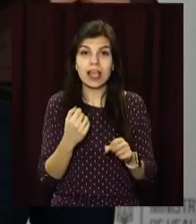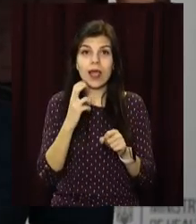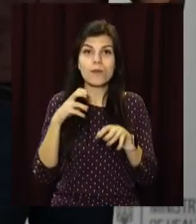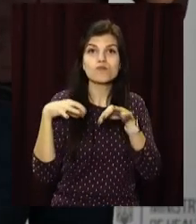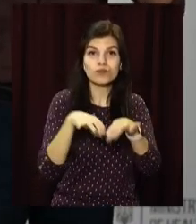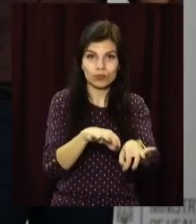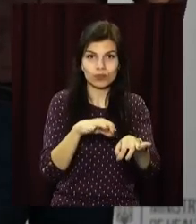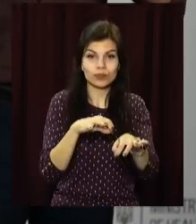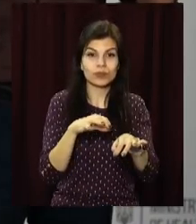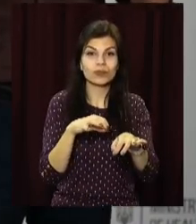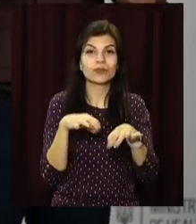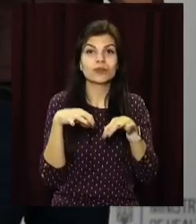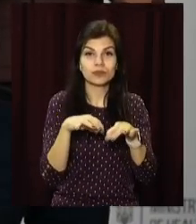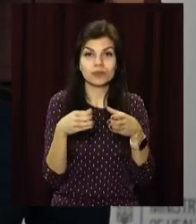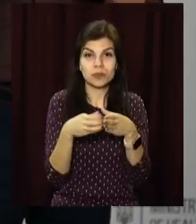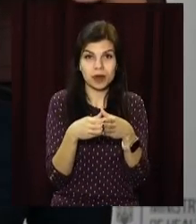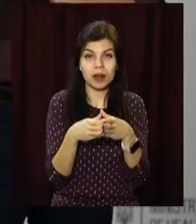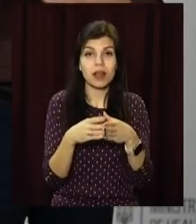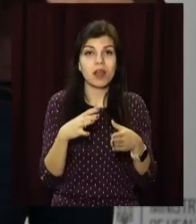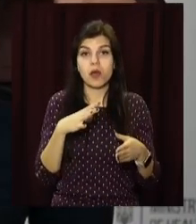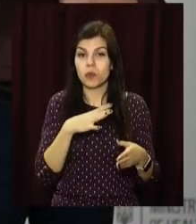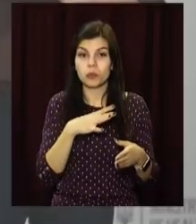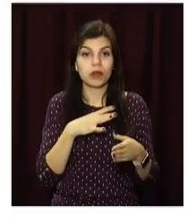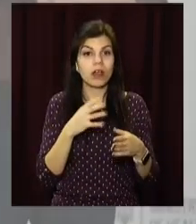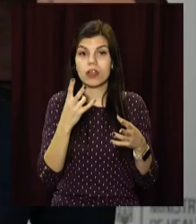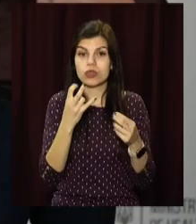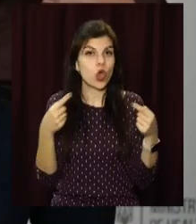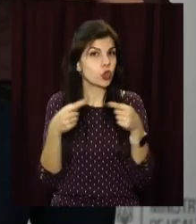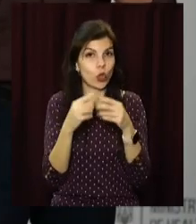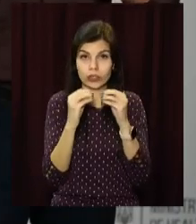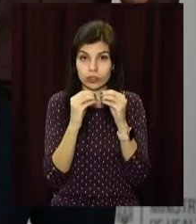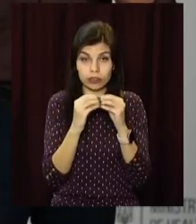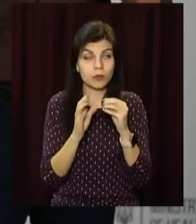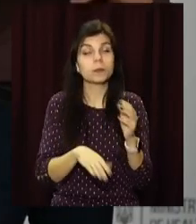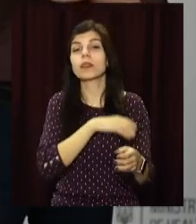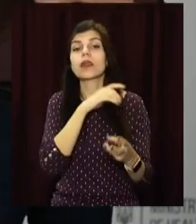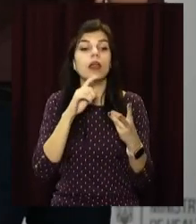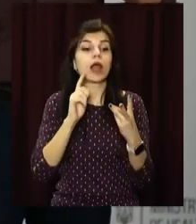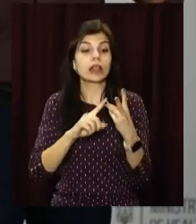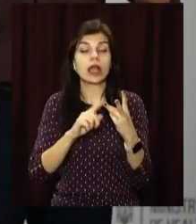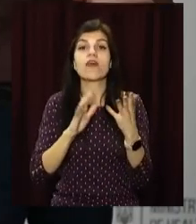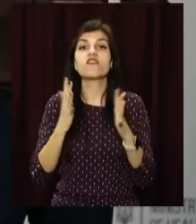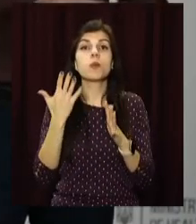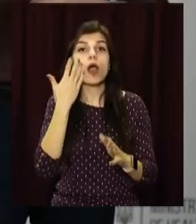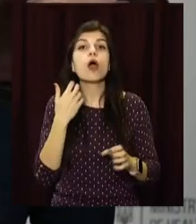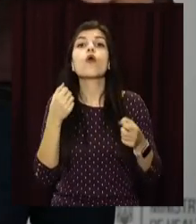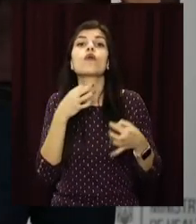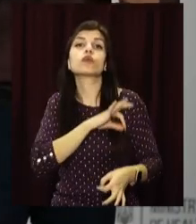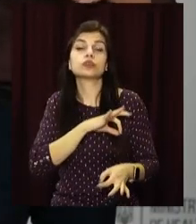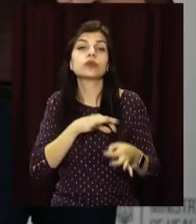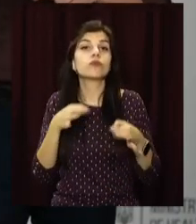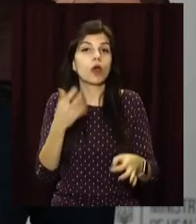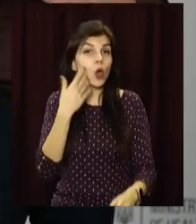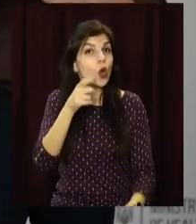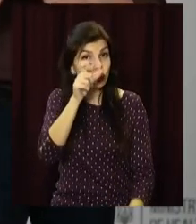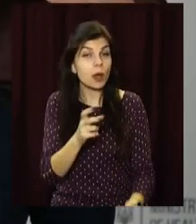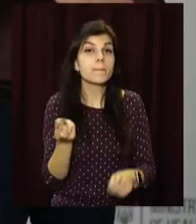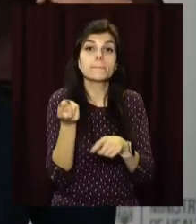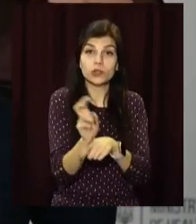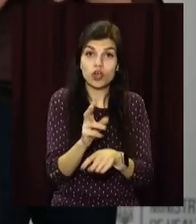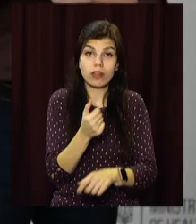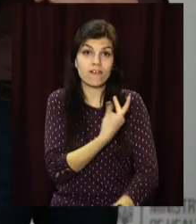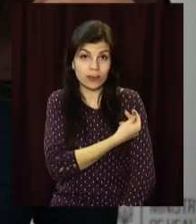мобільної бригади, була не кратна 10. Третій випадок, коли дозволяється використовувати, це коли людина прийшла